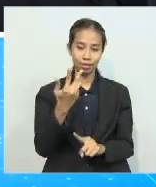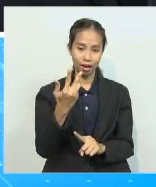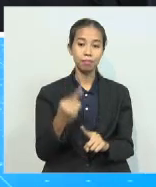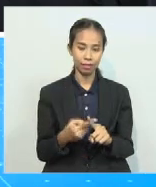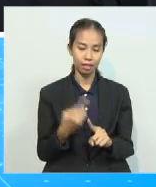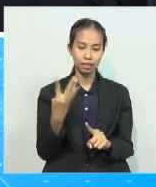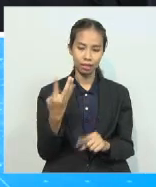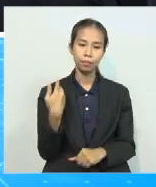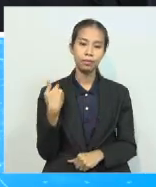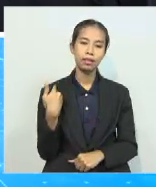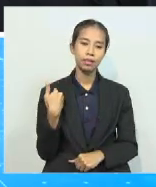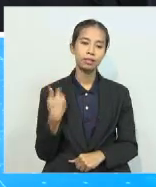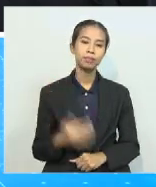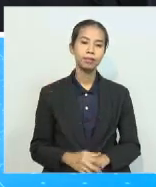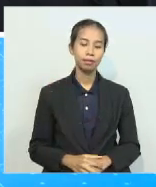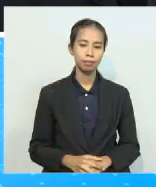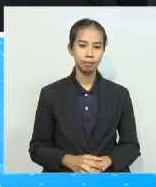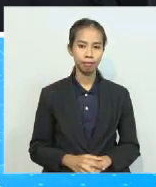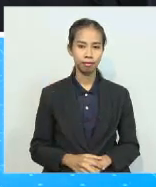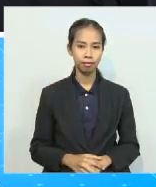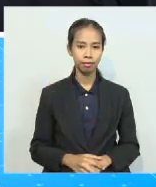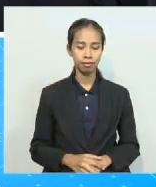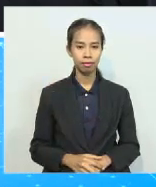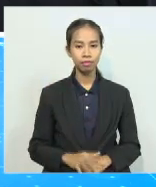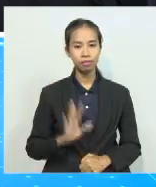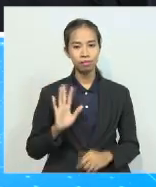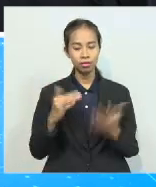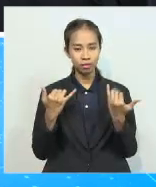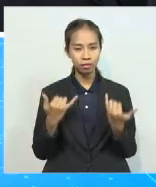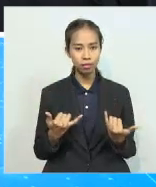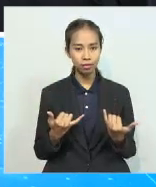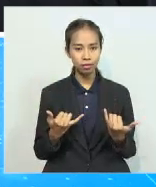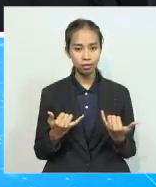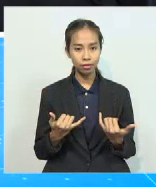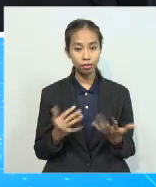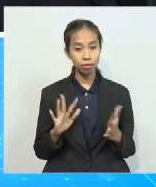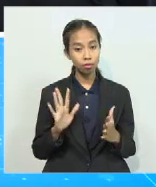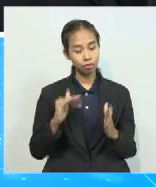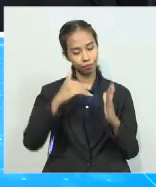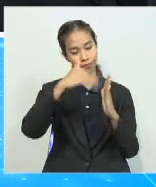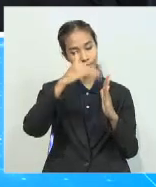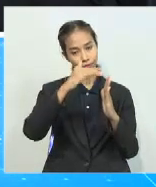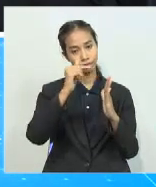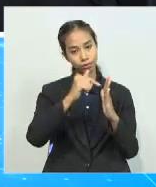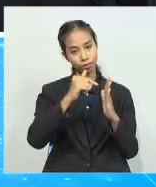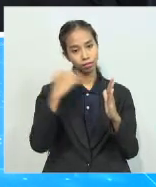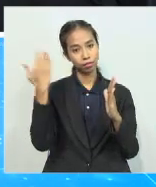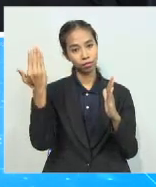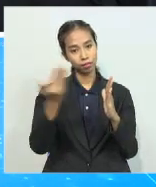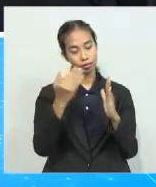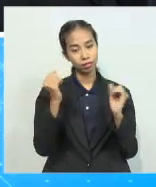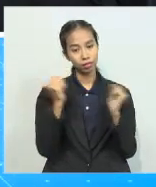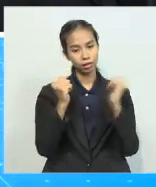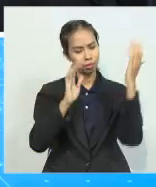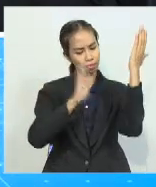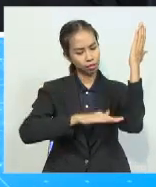ลักษณะของพายุฤดูร้อนอาจจะมา ค่ะและอย่างตอนนี้อาถ้าค่ะอย่างตอนบนของประเทศเนี่ยอากาศลดลงแล้วในส่